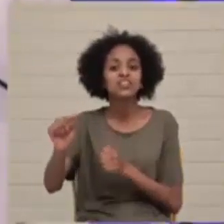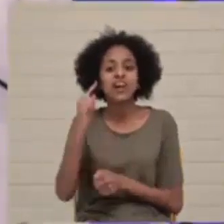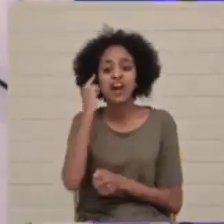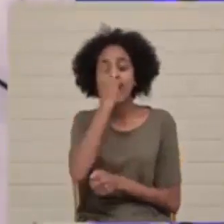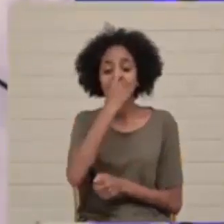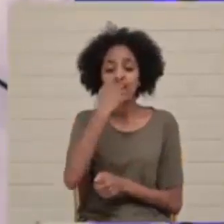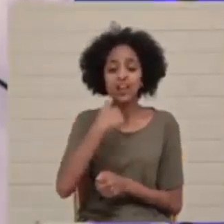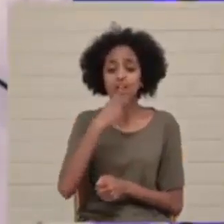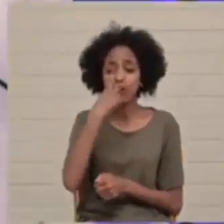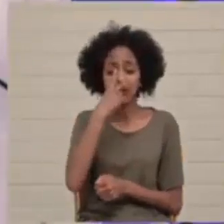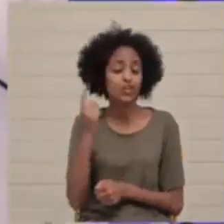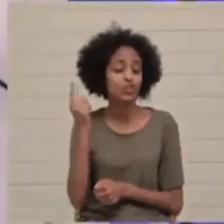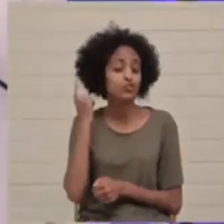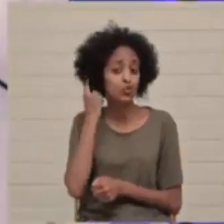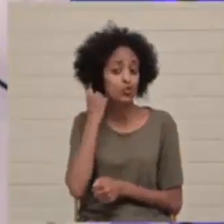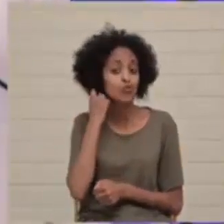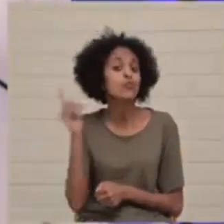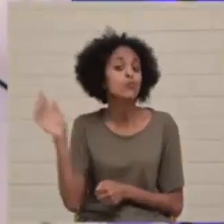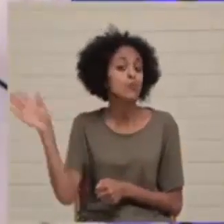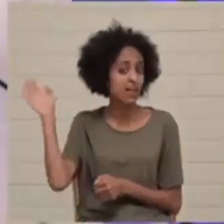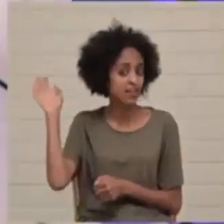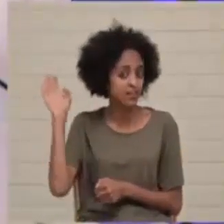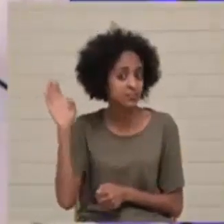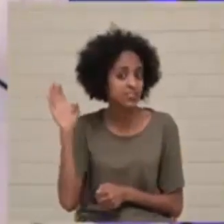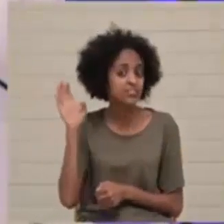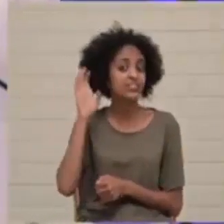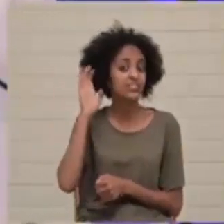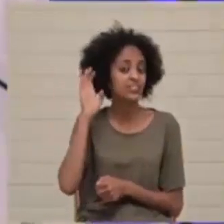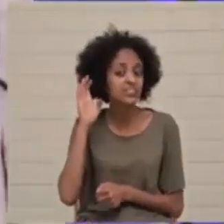አይናለው የሚያይ ጆሮ የሚያደምጥ